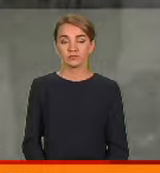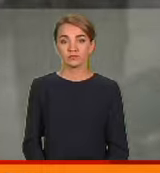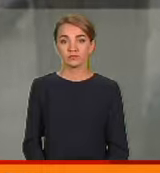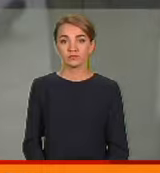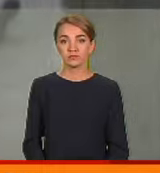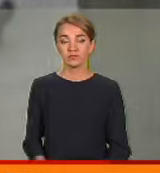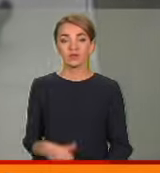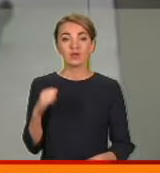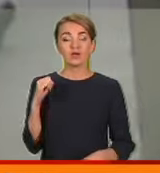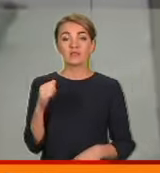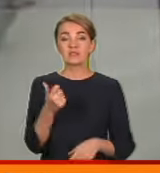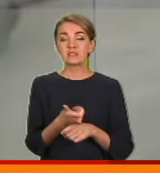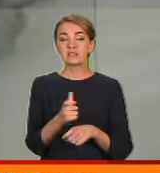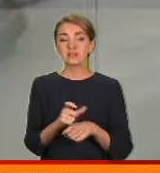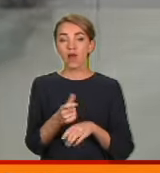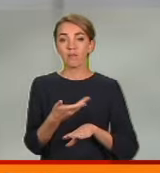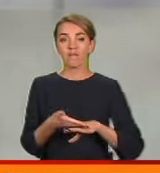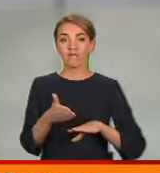Ну, саме важче було це.